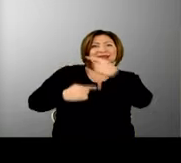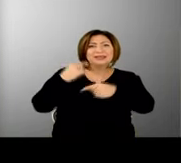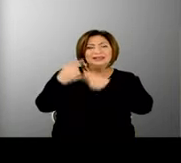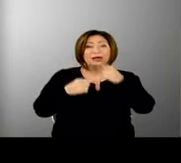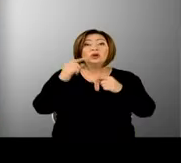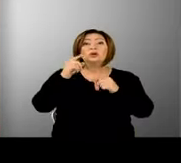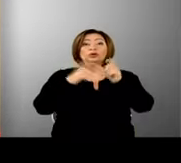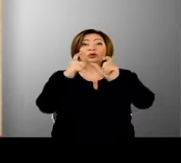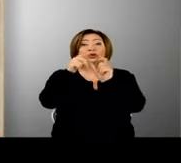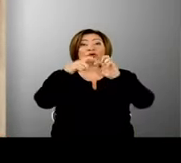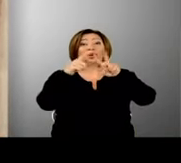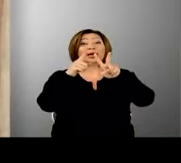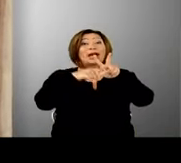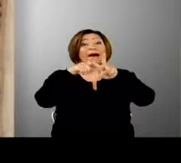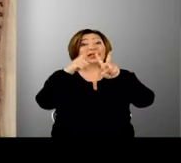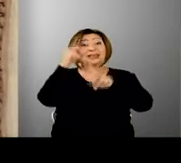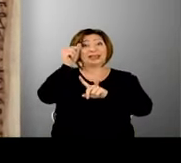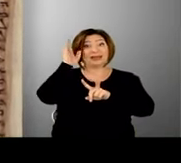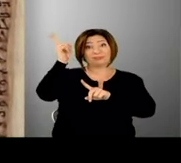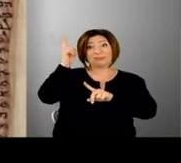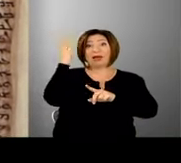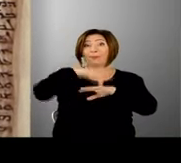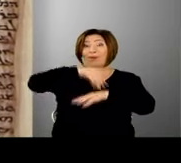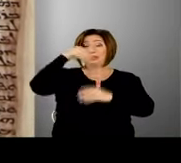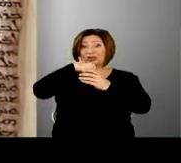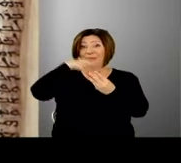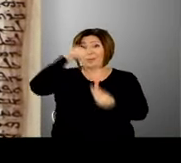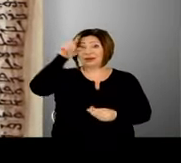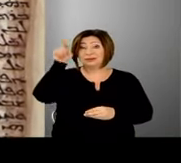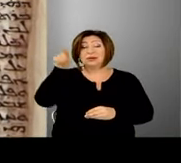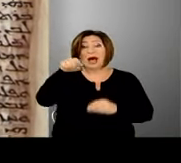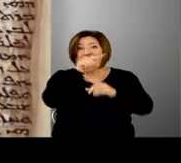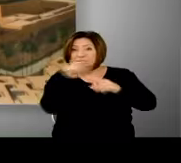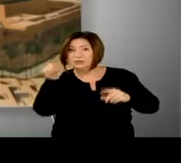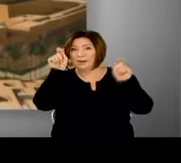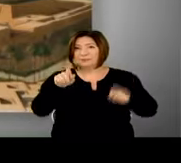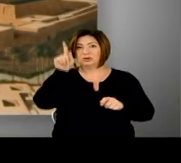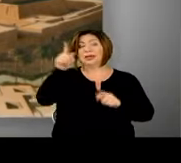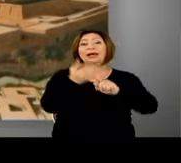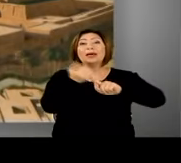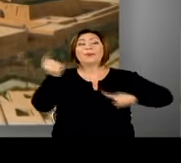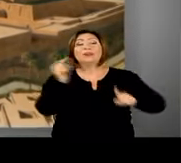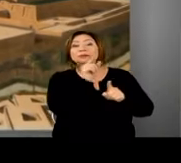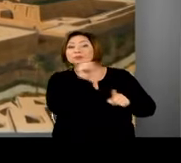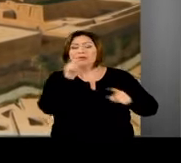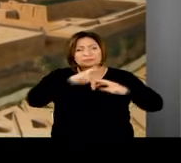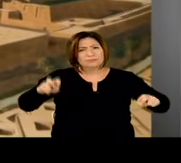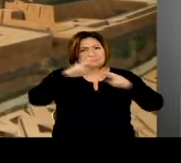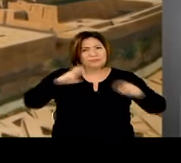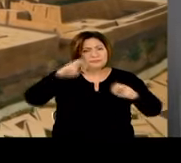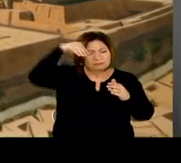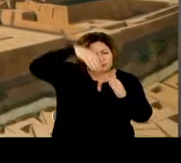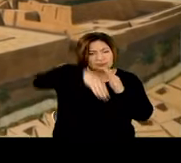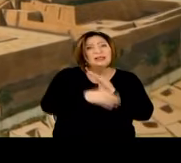ve Süryanice'deki kıbaba kelimesiyle aynı anlama sahip olabileceğinin de altını çizmiştir. Kebabın kökeni araştırmalara göre yakın